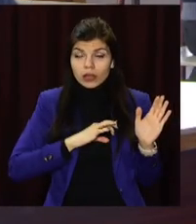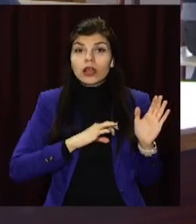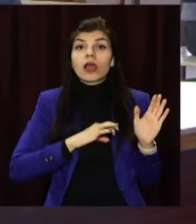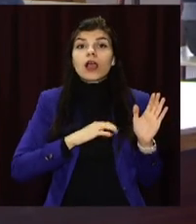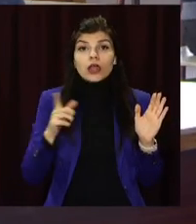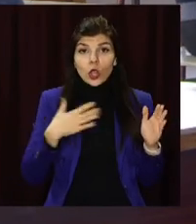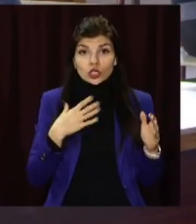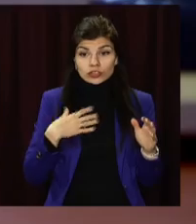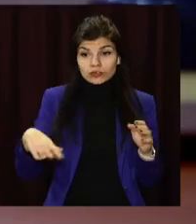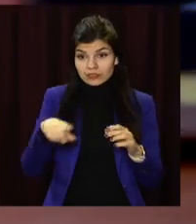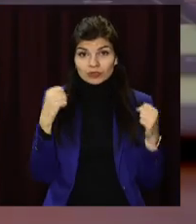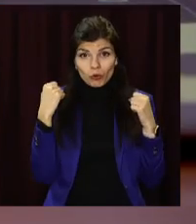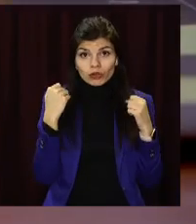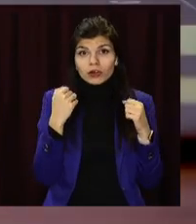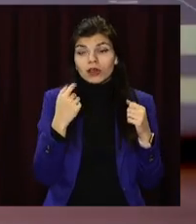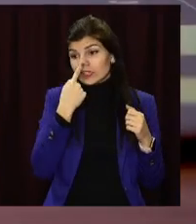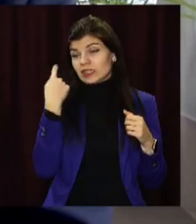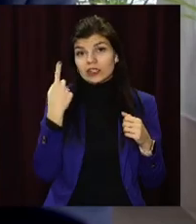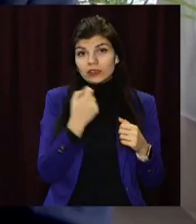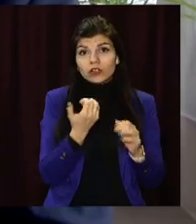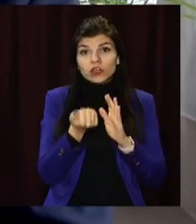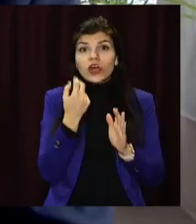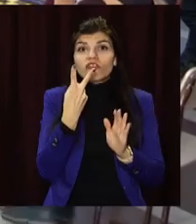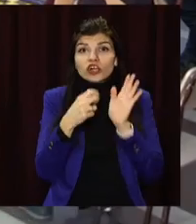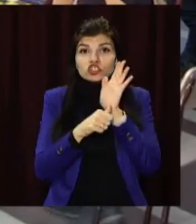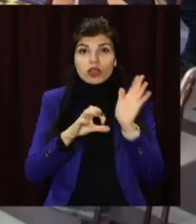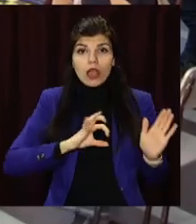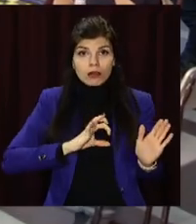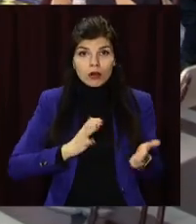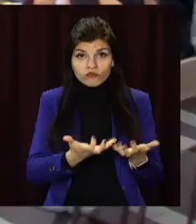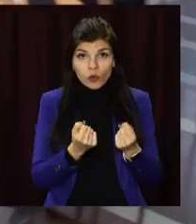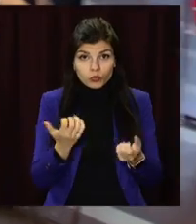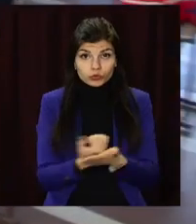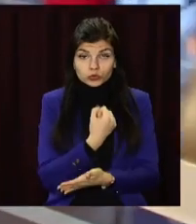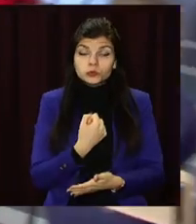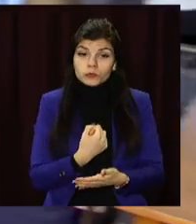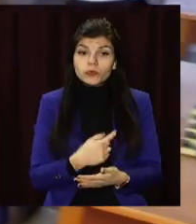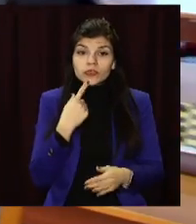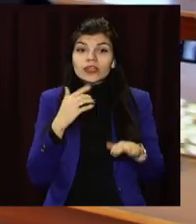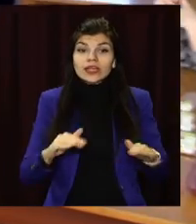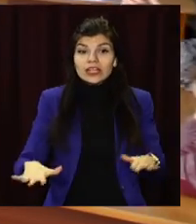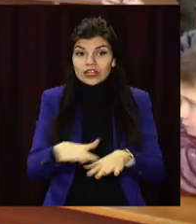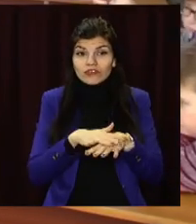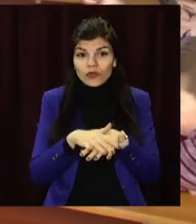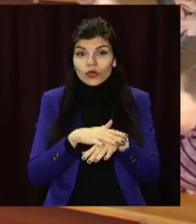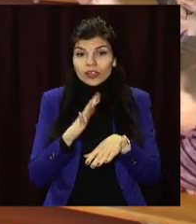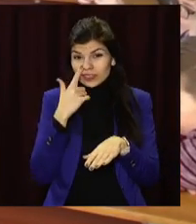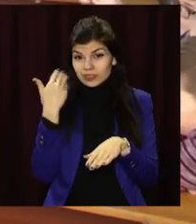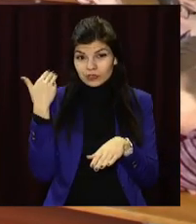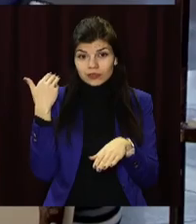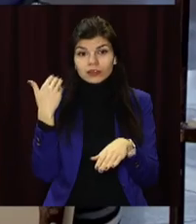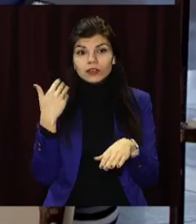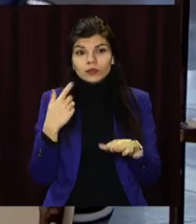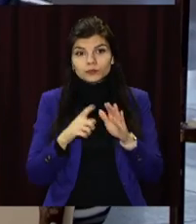Наші спортсмени на чаті області буквально от неділю назад завоювали 26 наград. Центр позашкільної роботи та дитячої творчості лише нещодавно